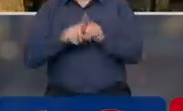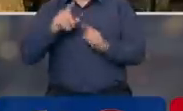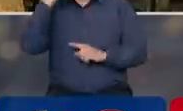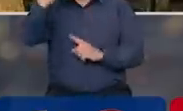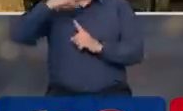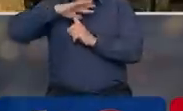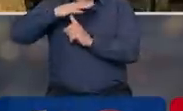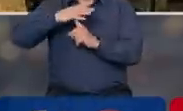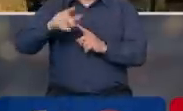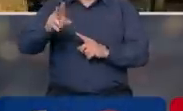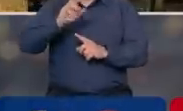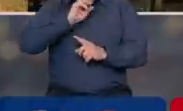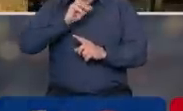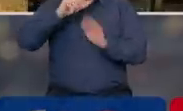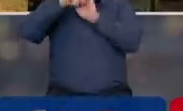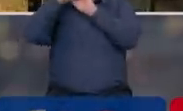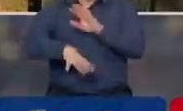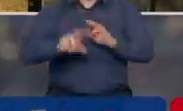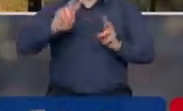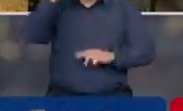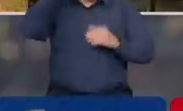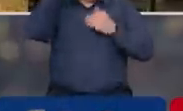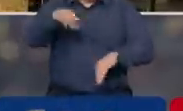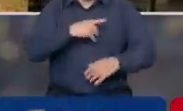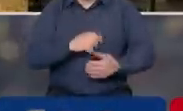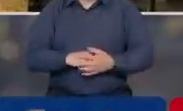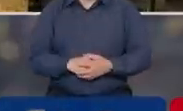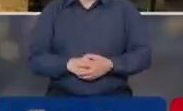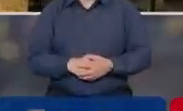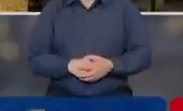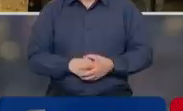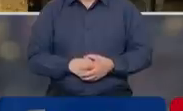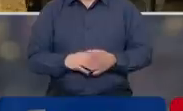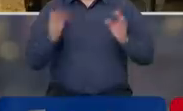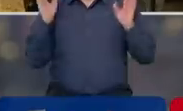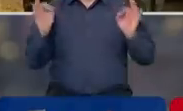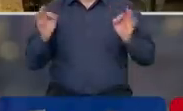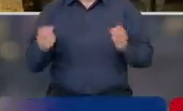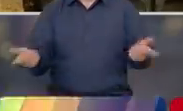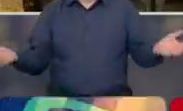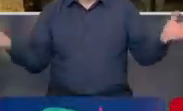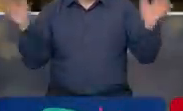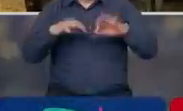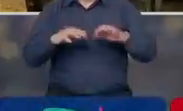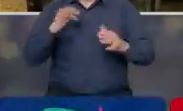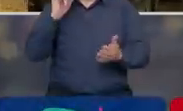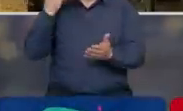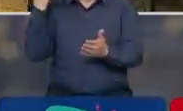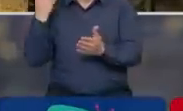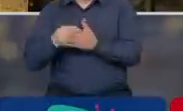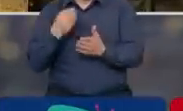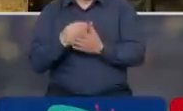śmigłowiec gaśniczy z katowic na tą chwilę siły i środki zgromadzone tutaj na miejscu tego zdarzenia